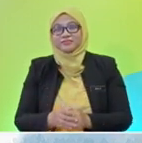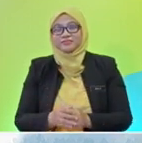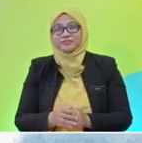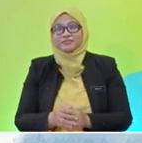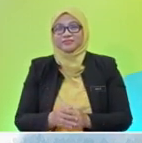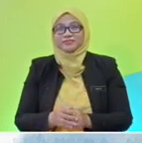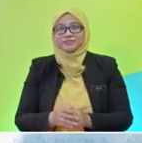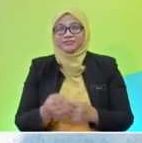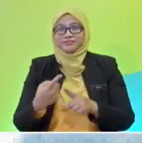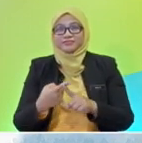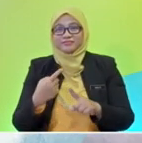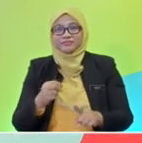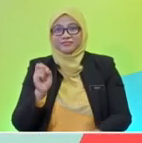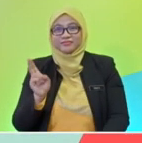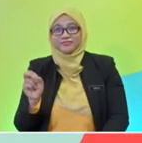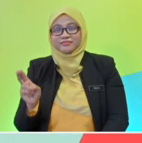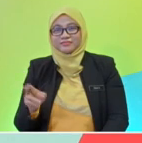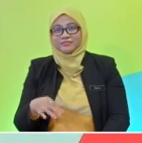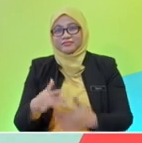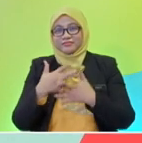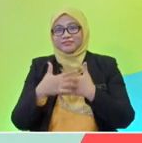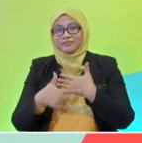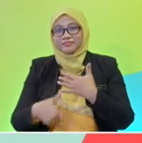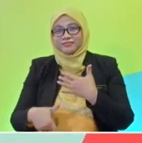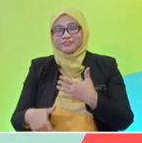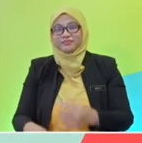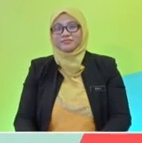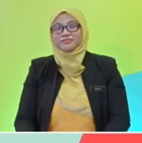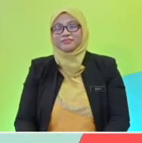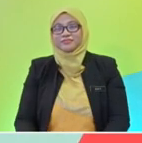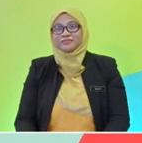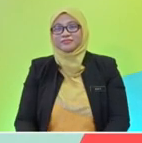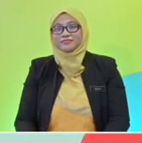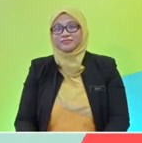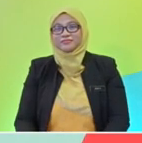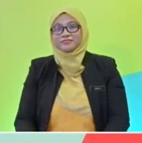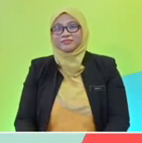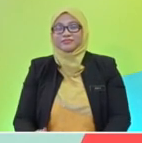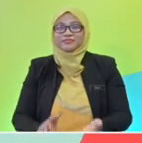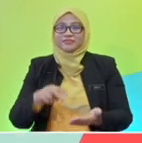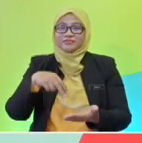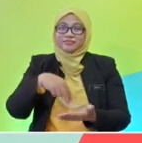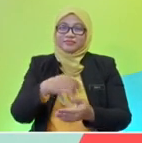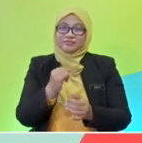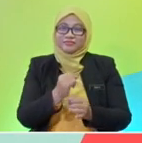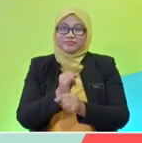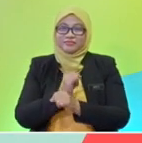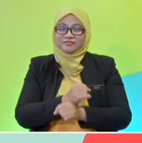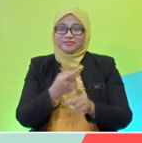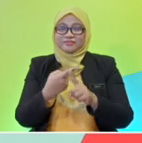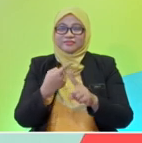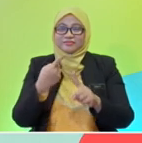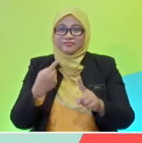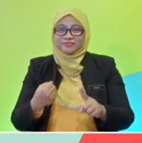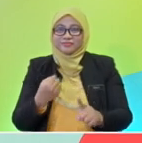Okey, kemudian dia kata dia anak merdeka terjaga dari ranjang kecewa. Ranjang tu